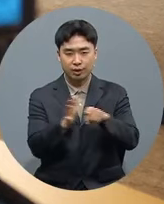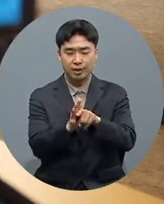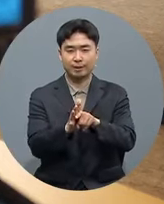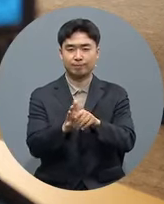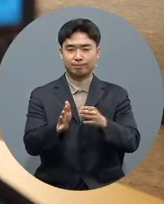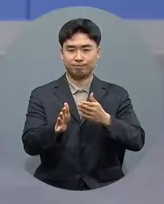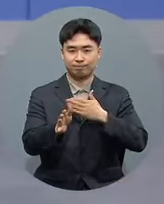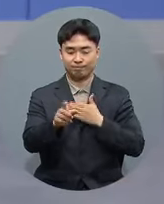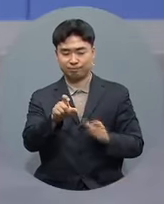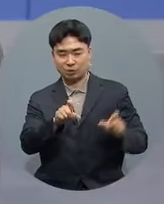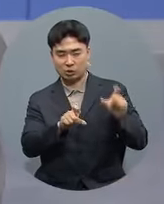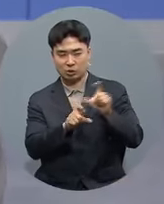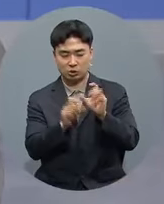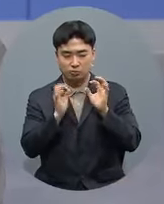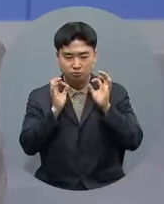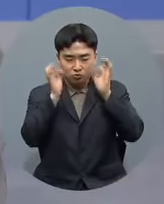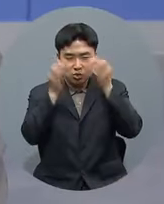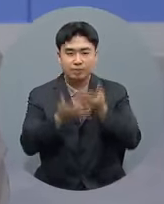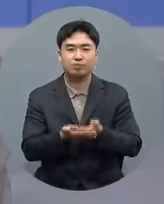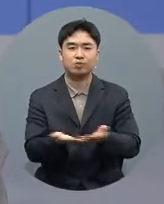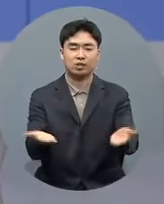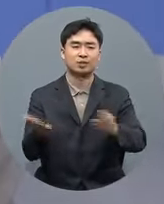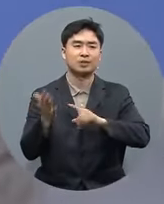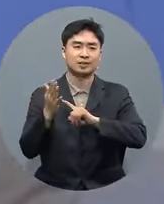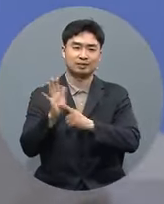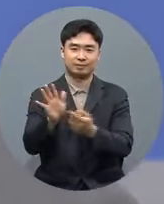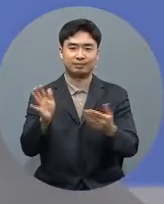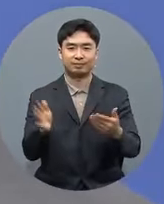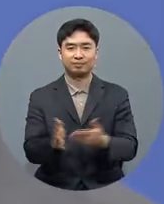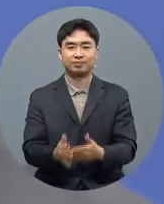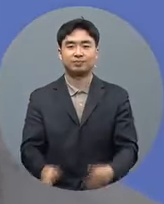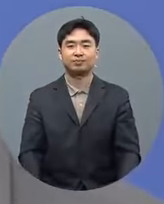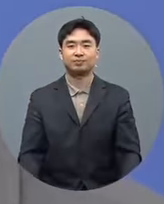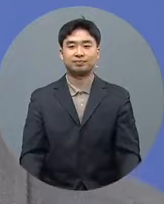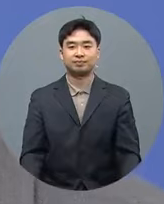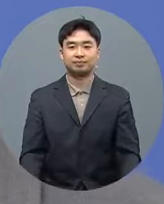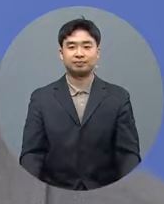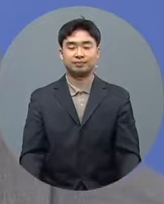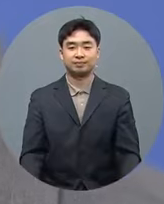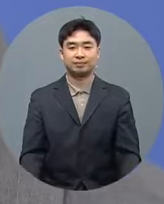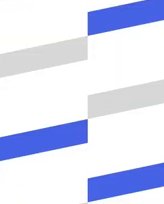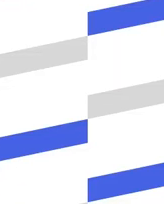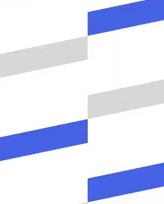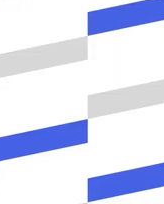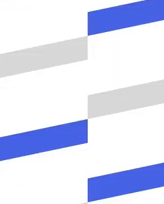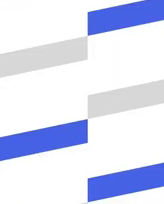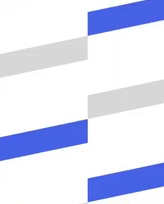정치로 보답할 것이라고 강조했습니다. MBC 뉴스 최지호입니다.